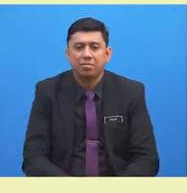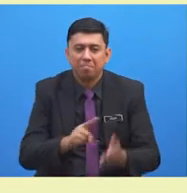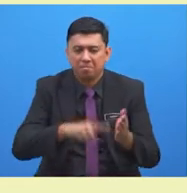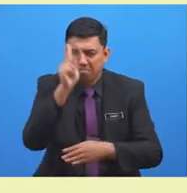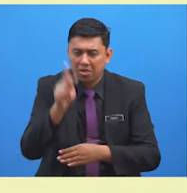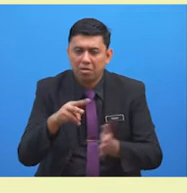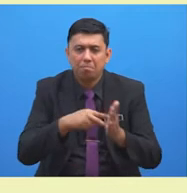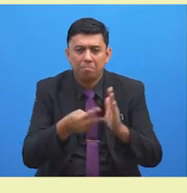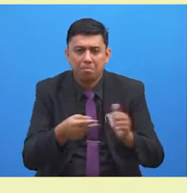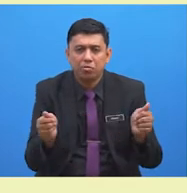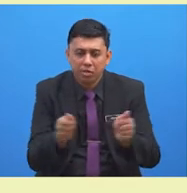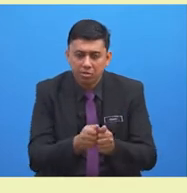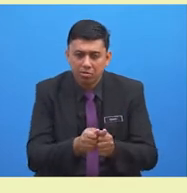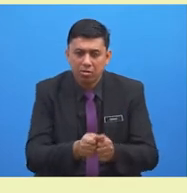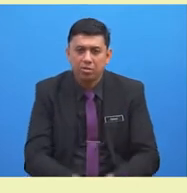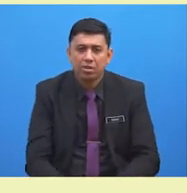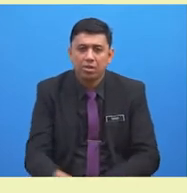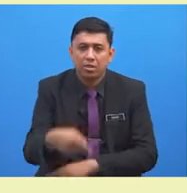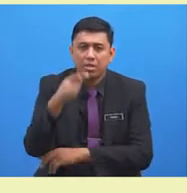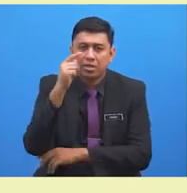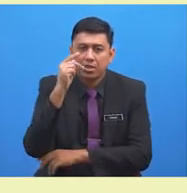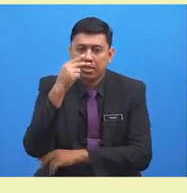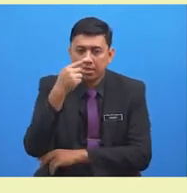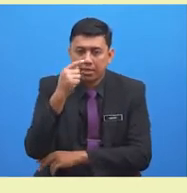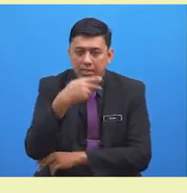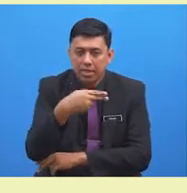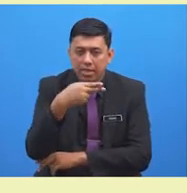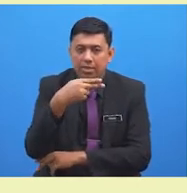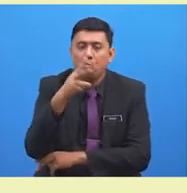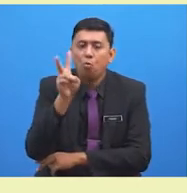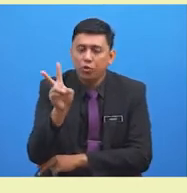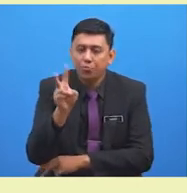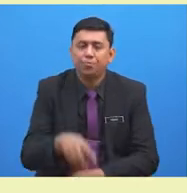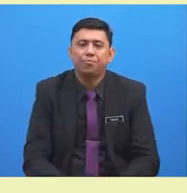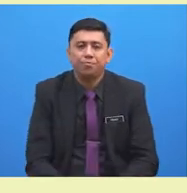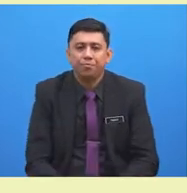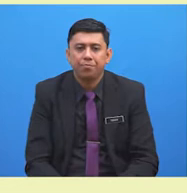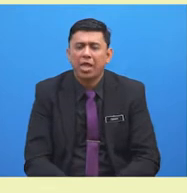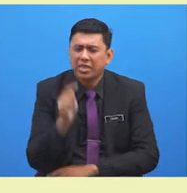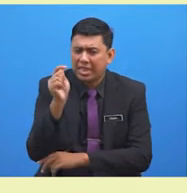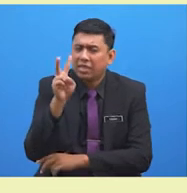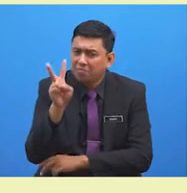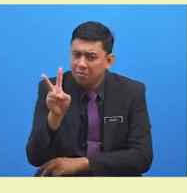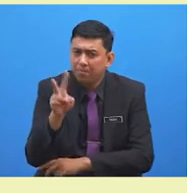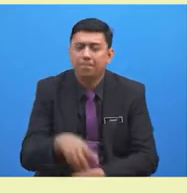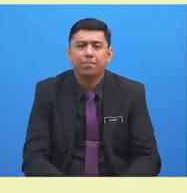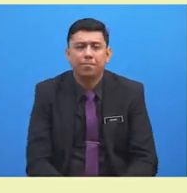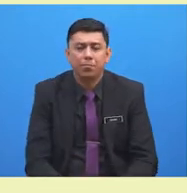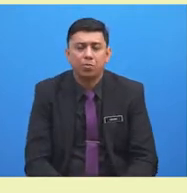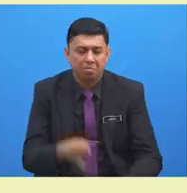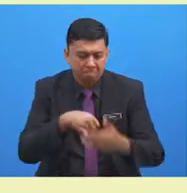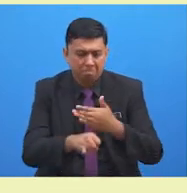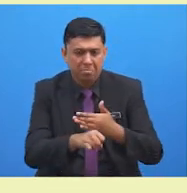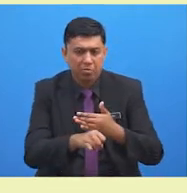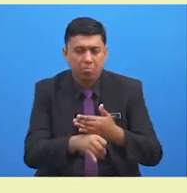Ya, tidal volume merupakan isi padu pernafasan biasa individu, iaitu udara